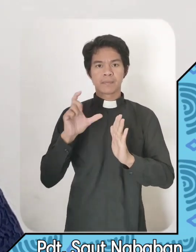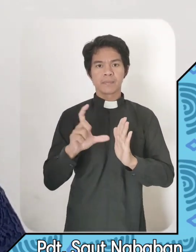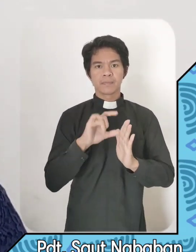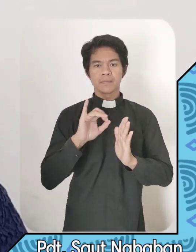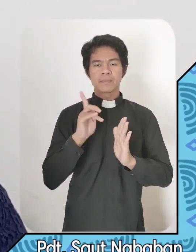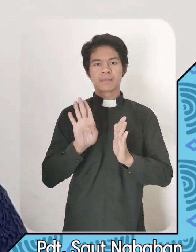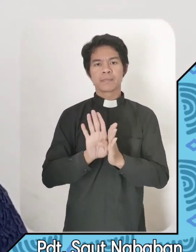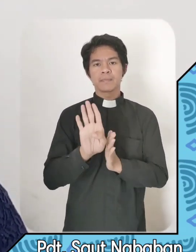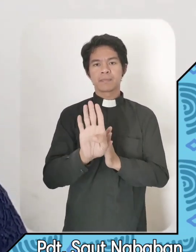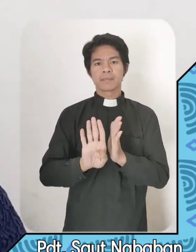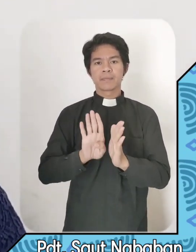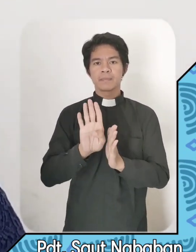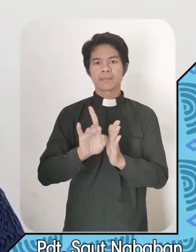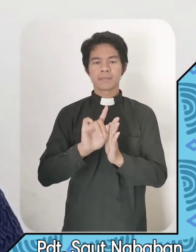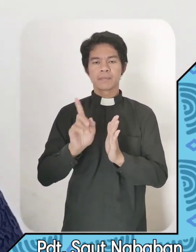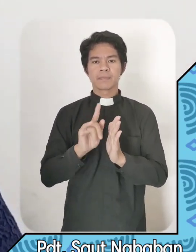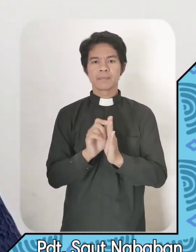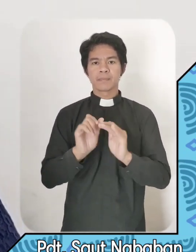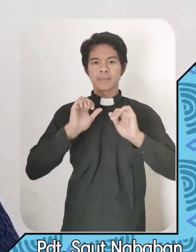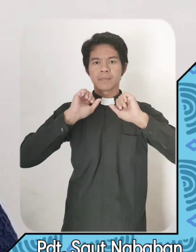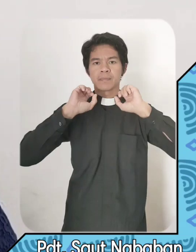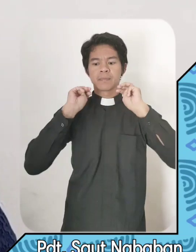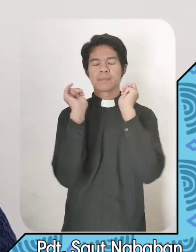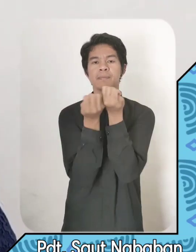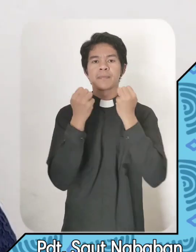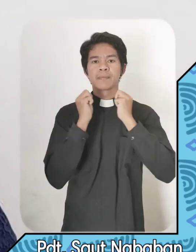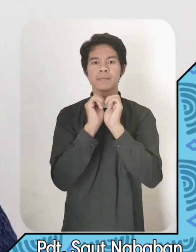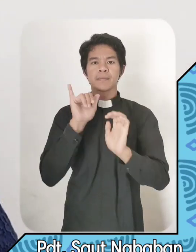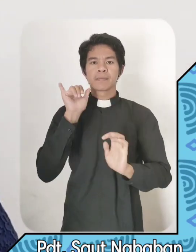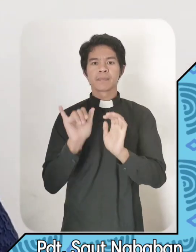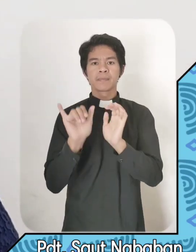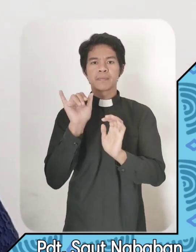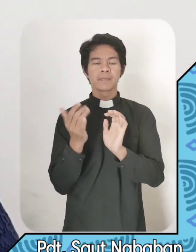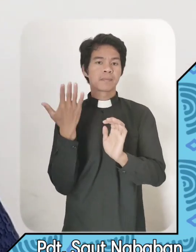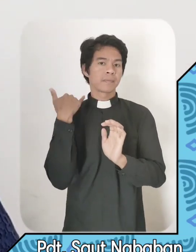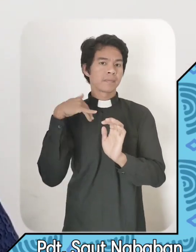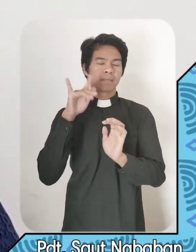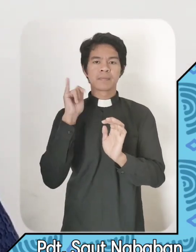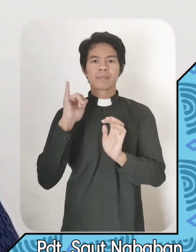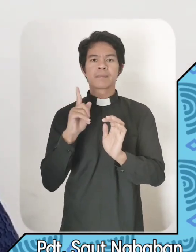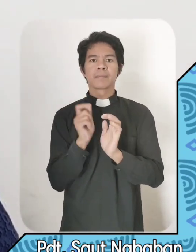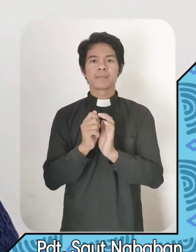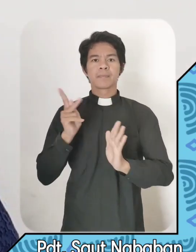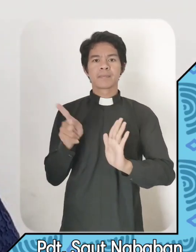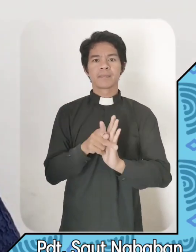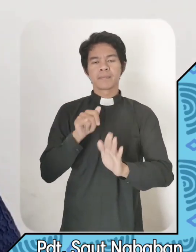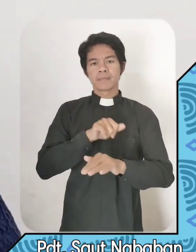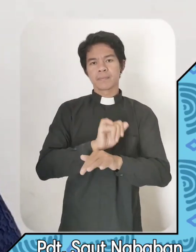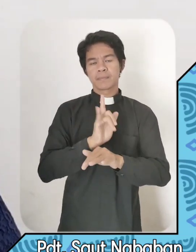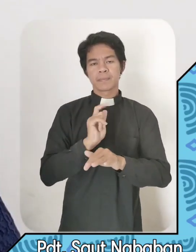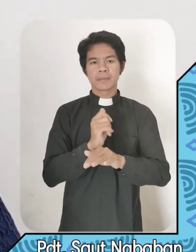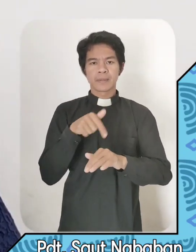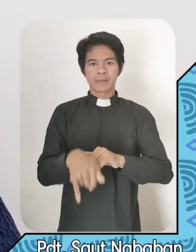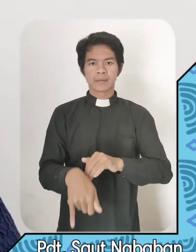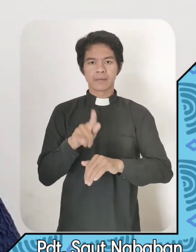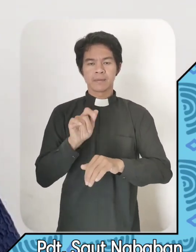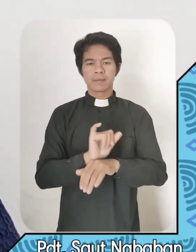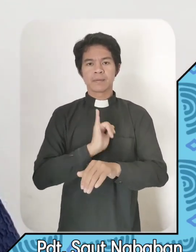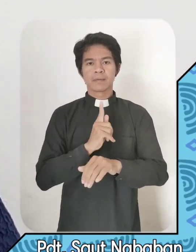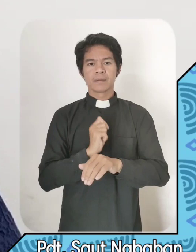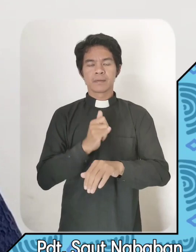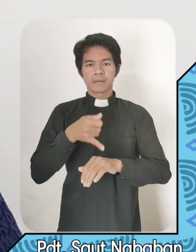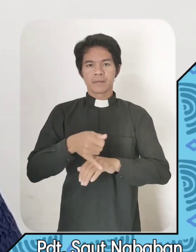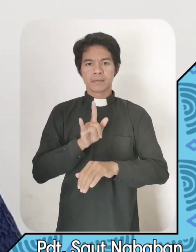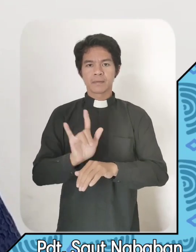biasa dilakukan oleh masyarakat Yahudi. Kebiasaan ini juga menjadi